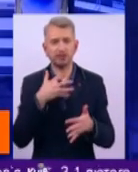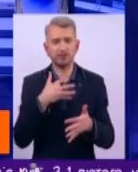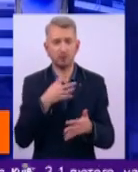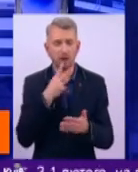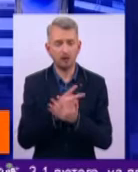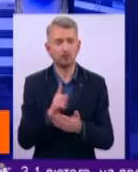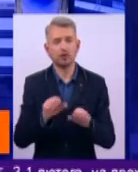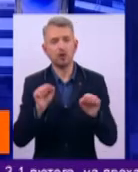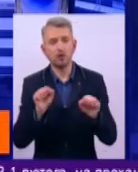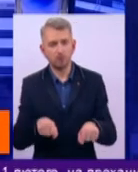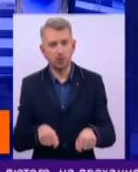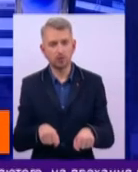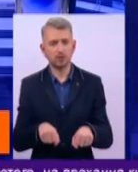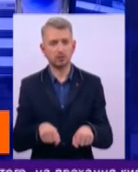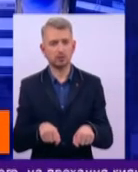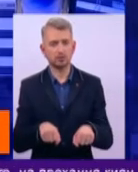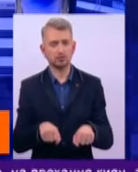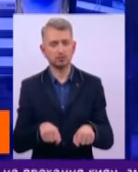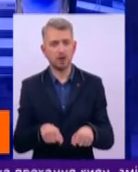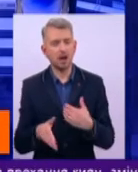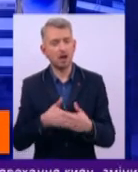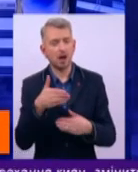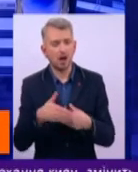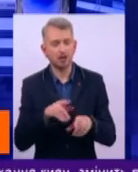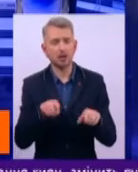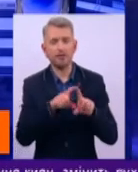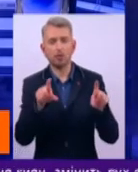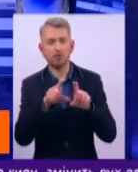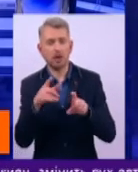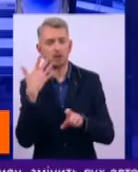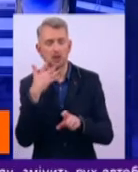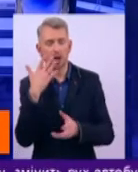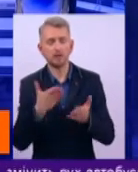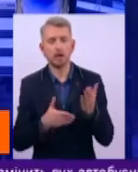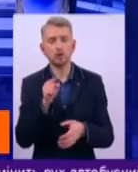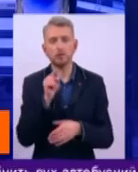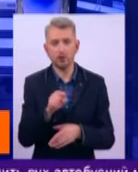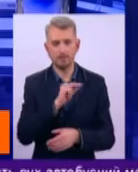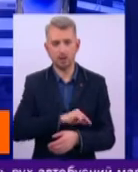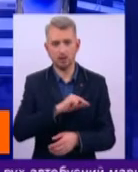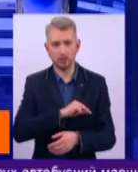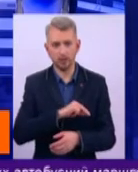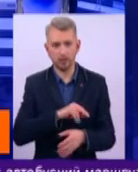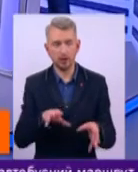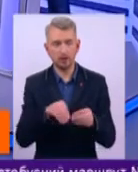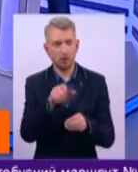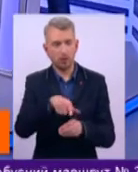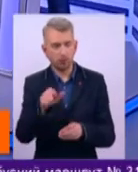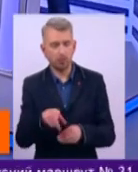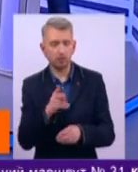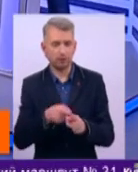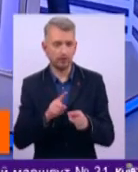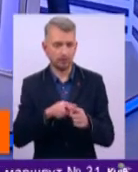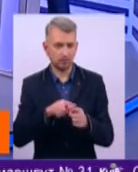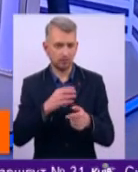показує, що може навіть карати навіть компанії американські, якщо вони працюють з особами, які в цьому